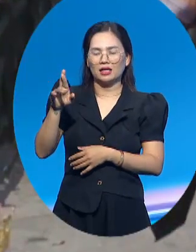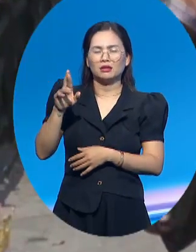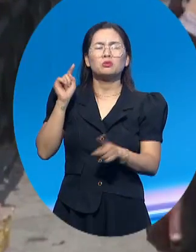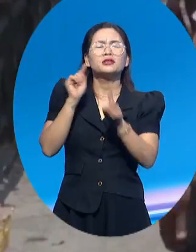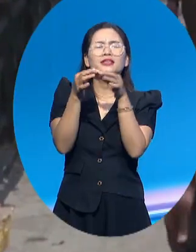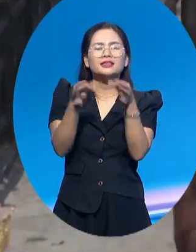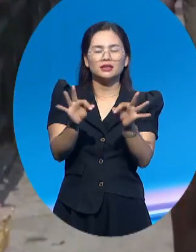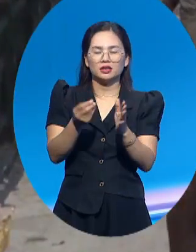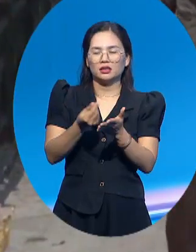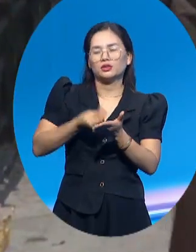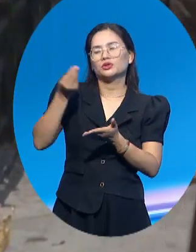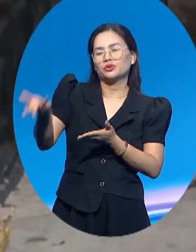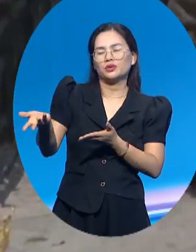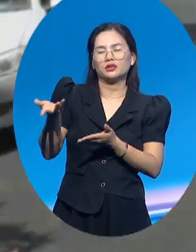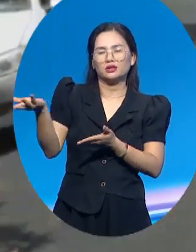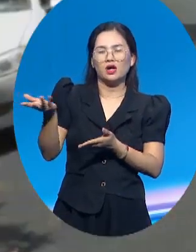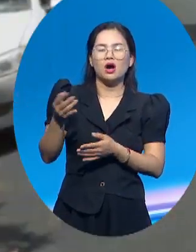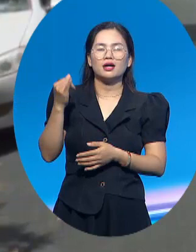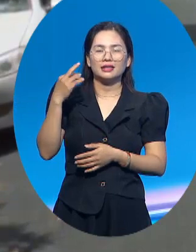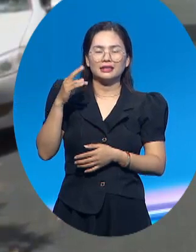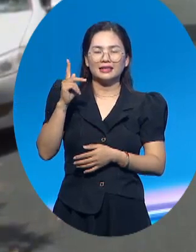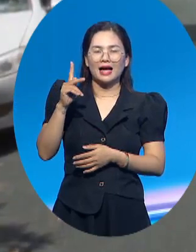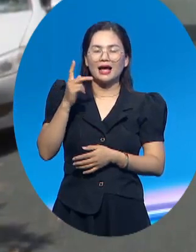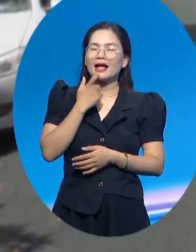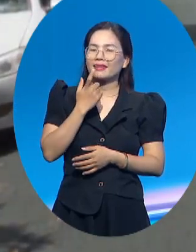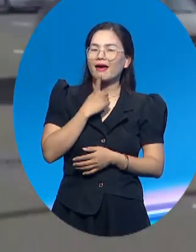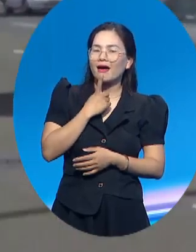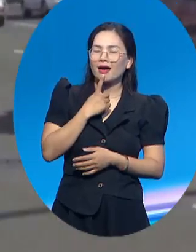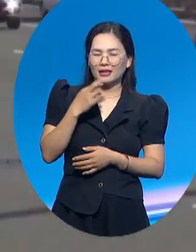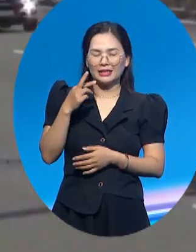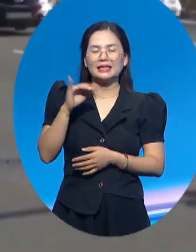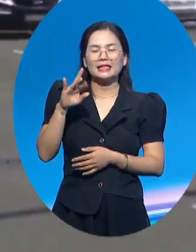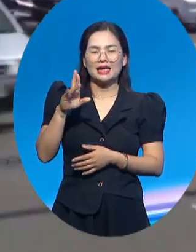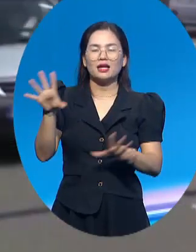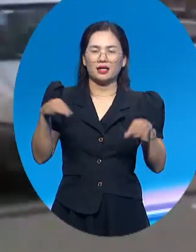cho việc chuyển số tiền này sang một tài khoản đặc biệt ở Qatar mà Iran có thể tiếp cận.